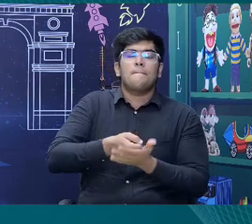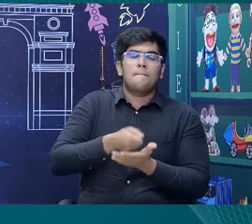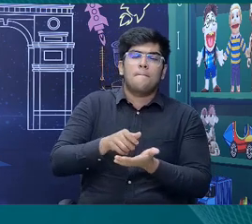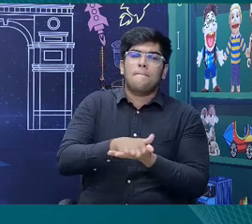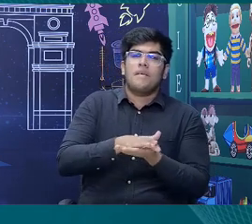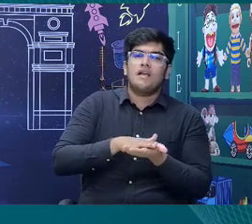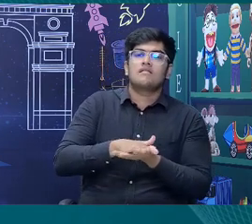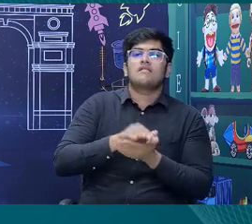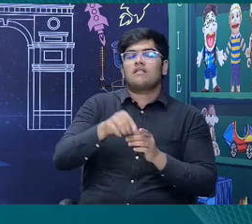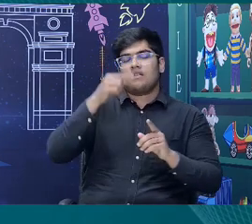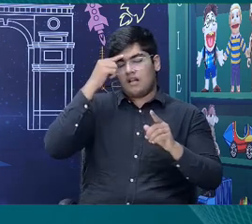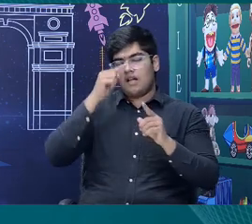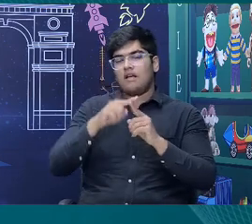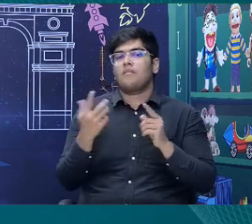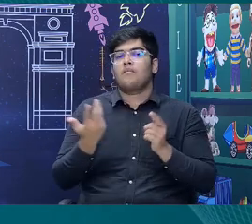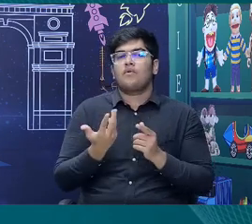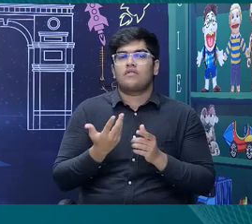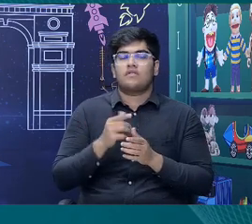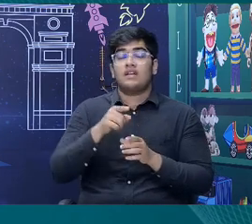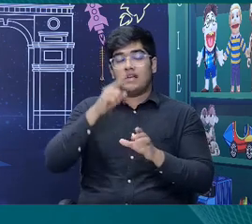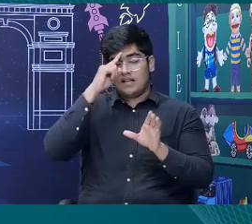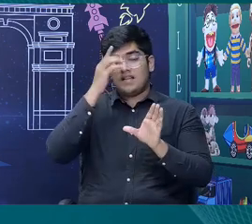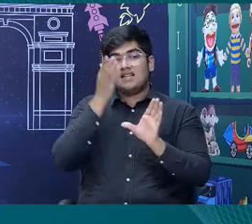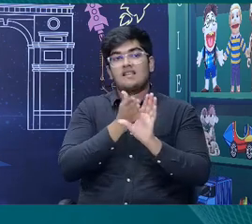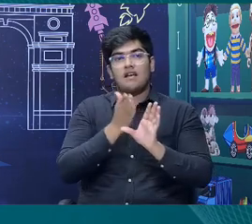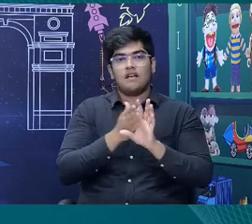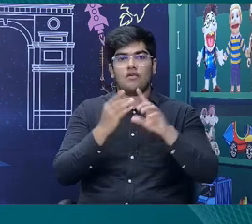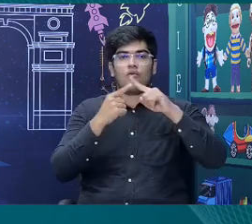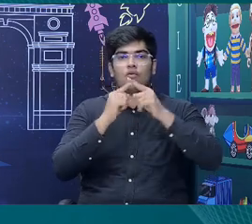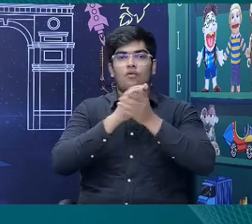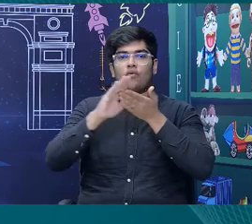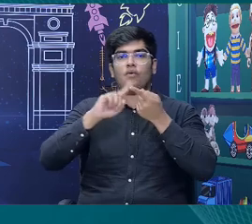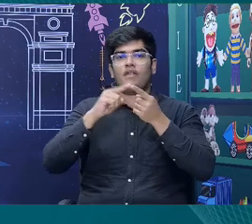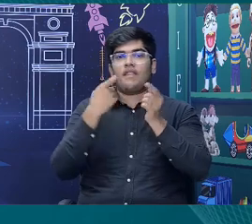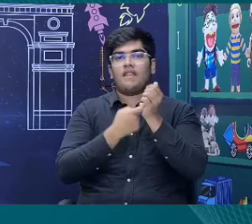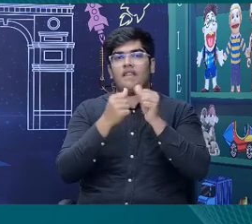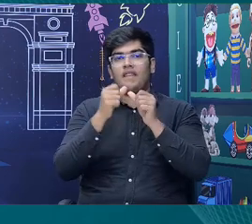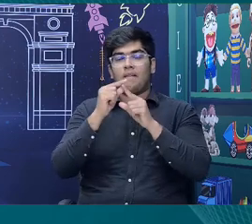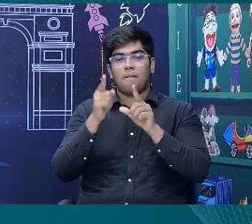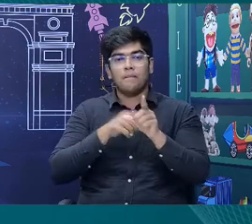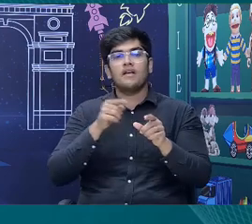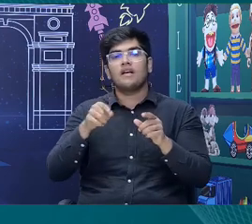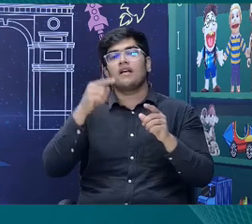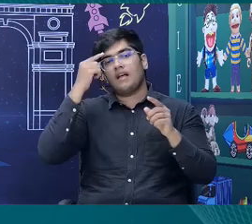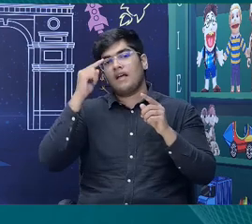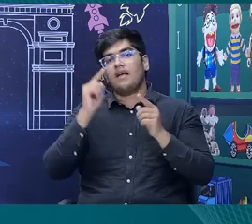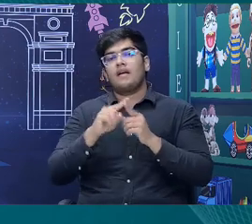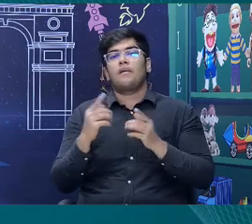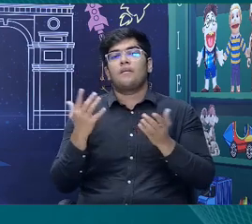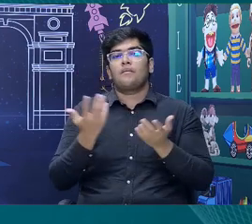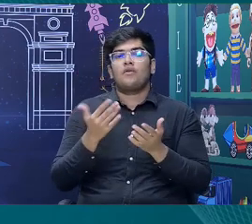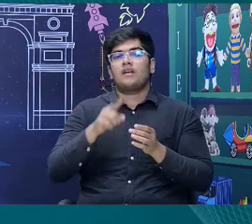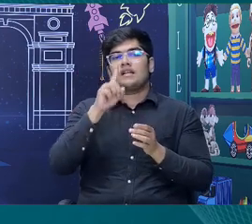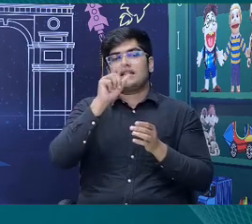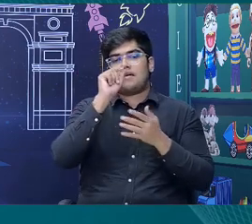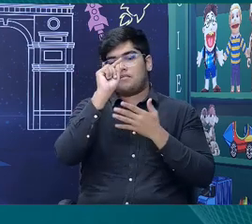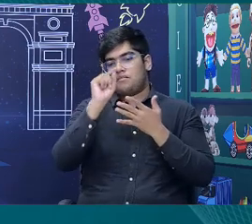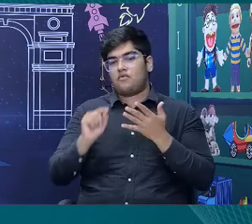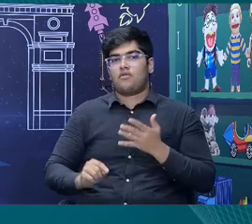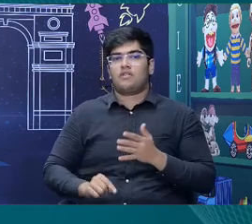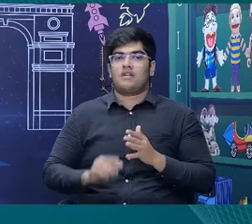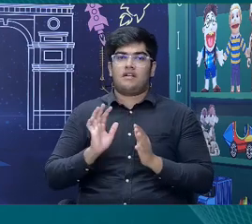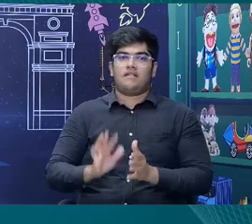ऑफ़ साइकोथेरेपी स साइकोथेरेपी हैज वी कैन से रफल हम वी कैन डिवाइड इट इनटू 10 पॉइंट्स पहला क्या